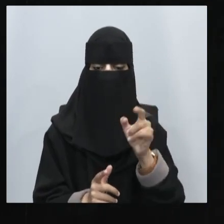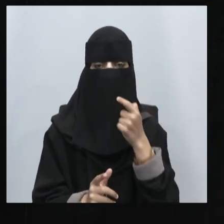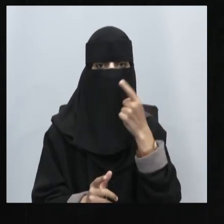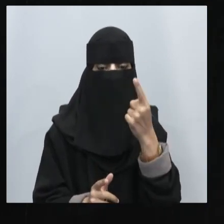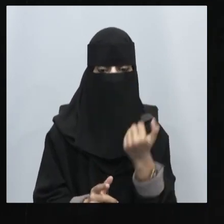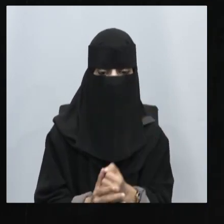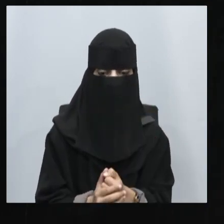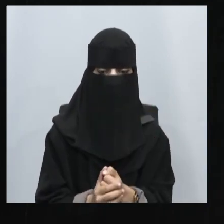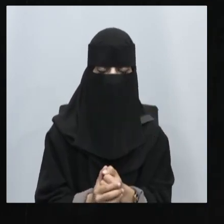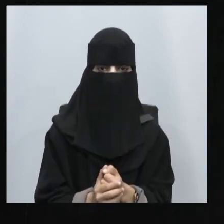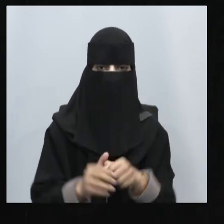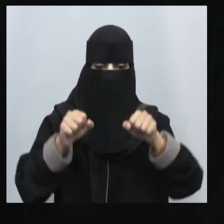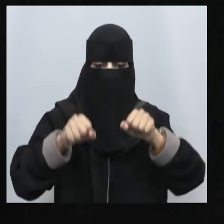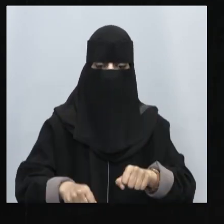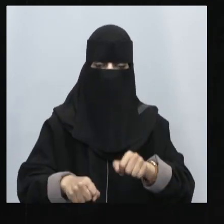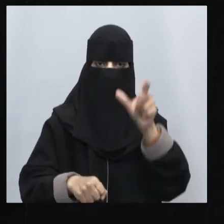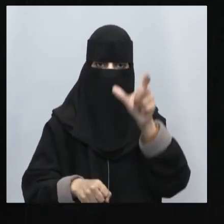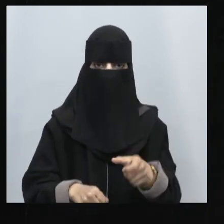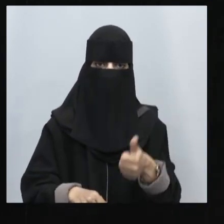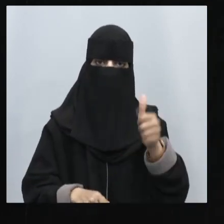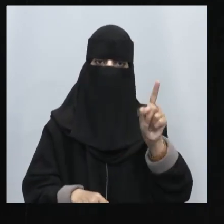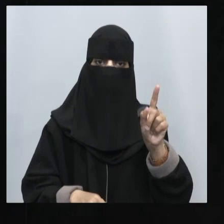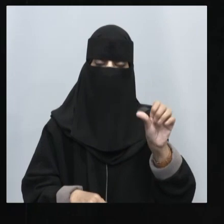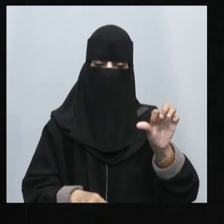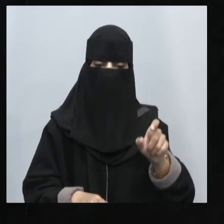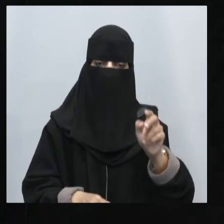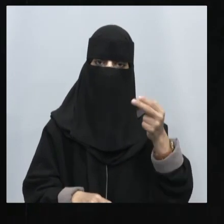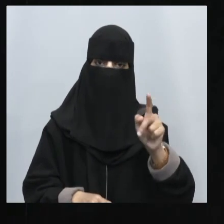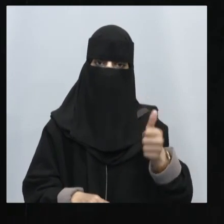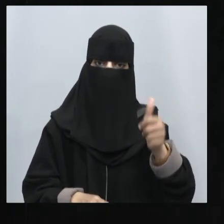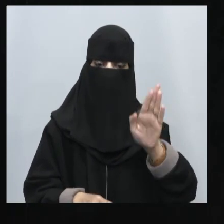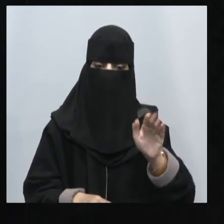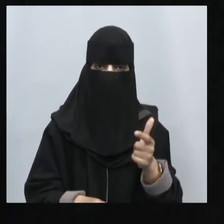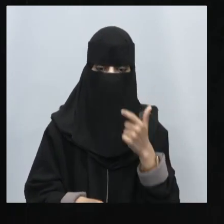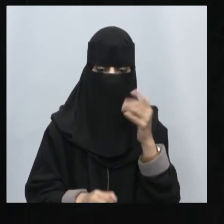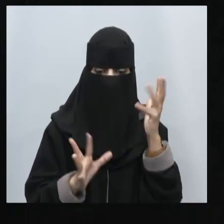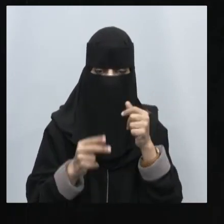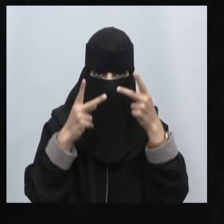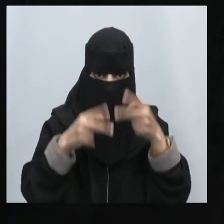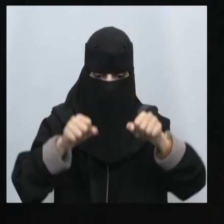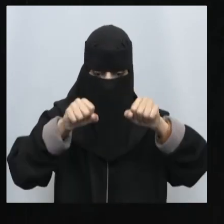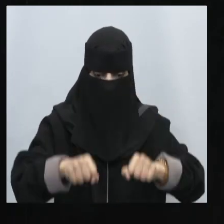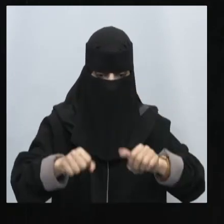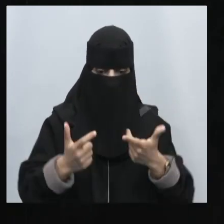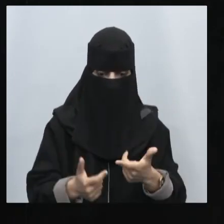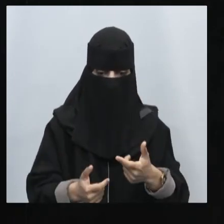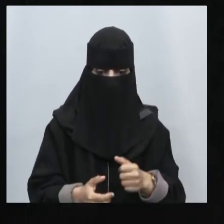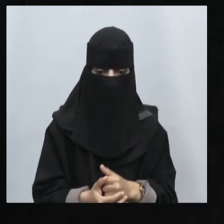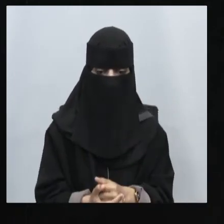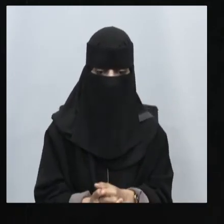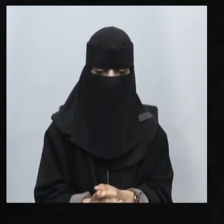نحن نعرف ان ابو العباس تولي الخلافه سنه كم طلابي وطالباتي عام